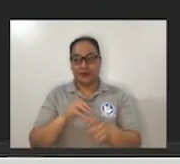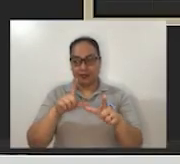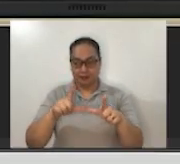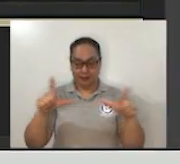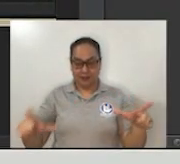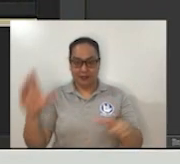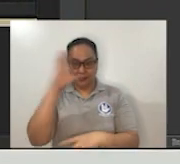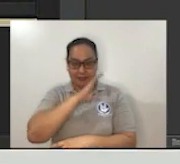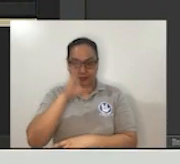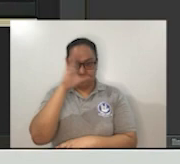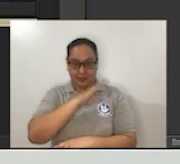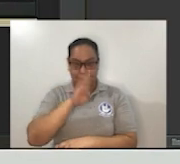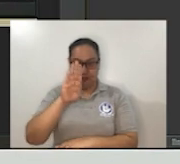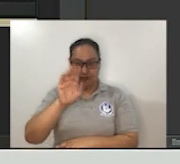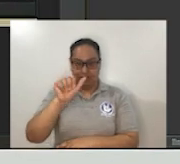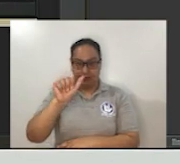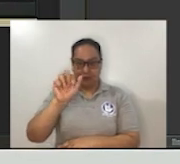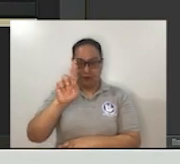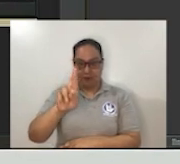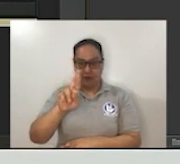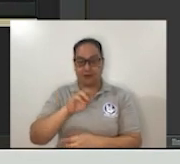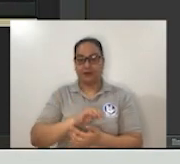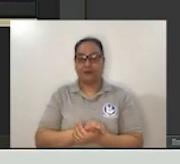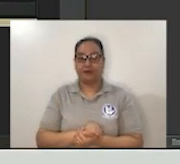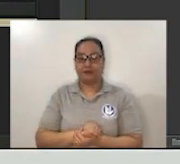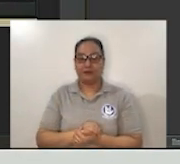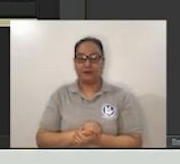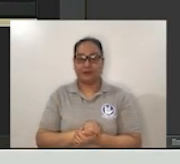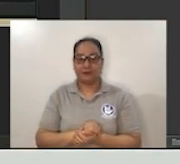the layer search bar,